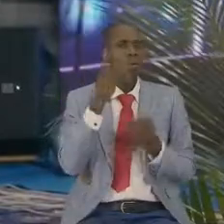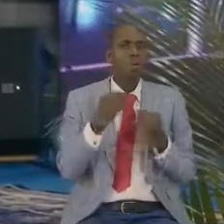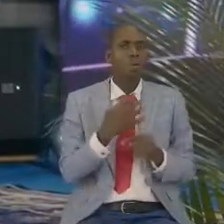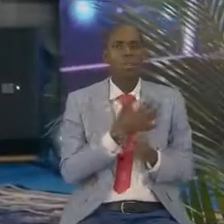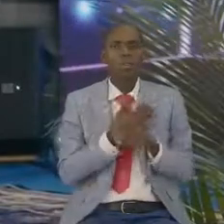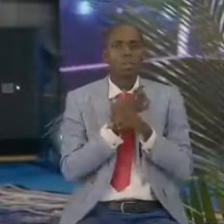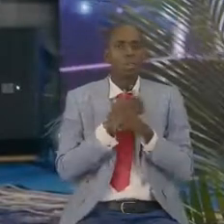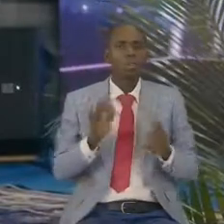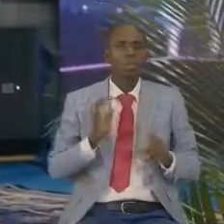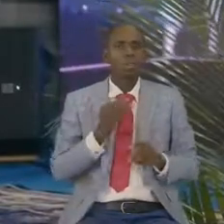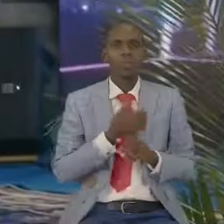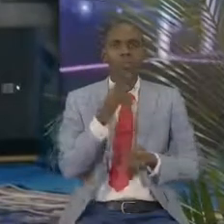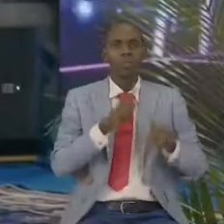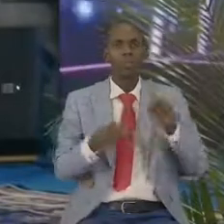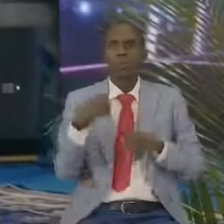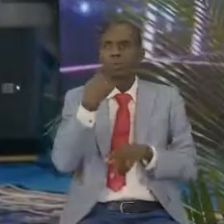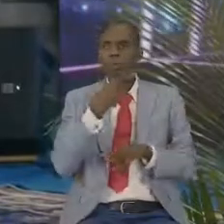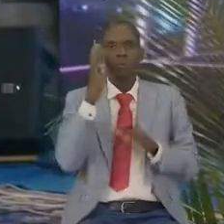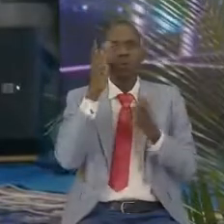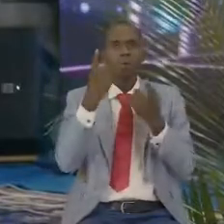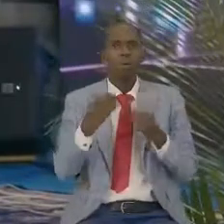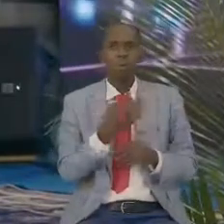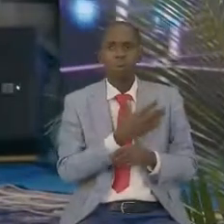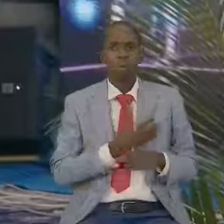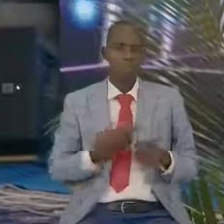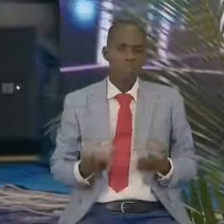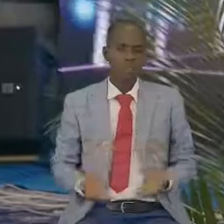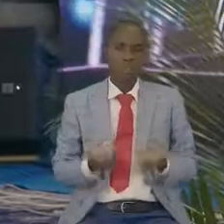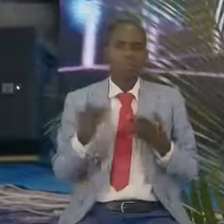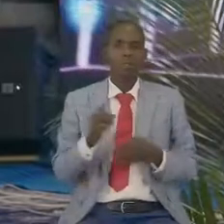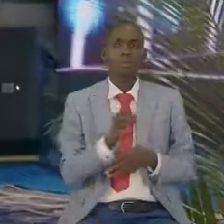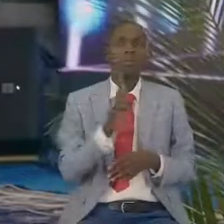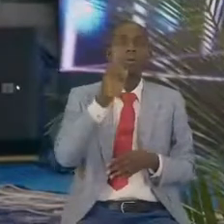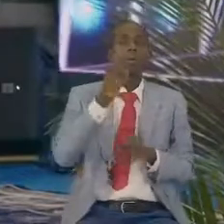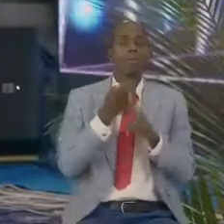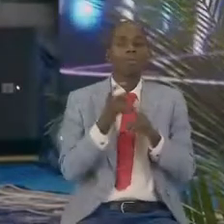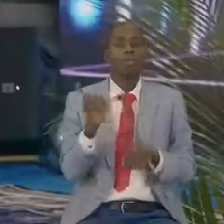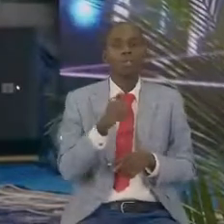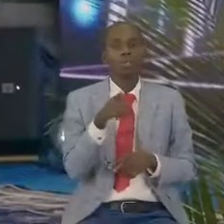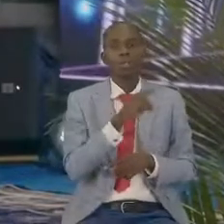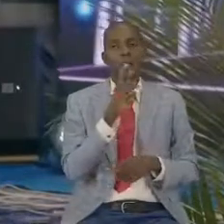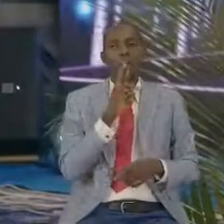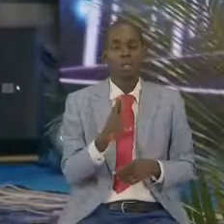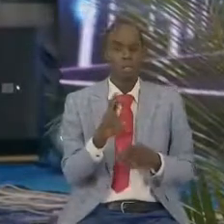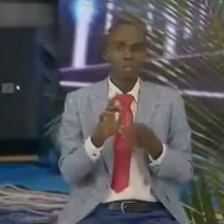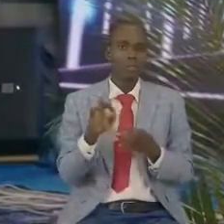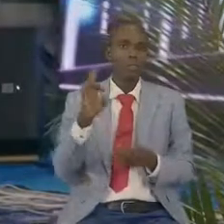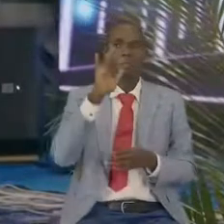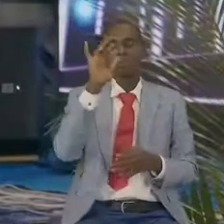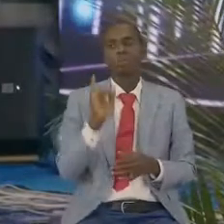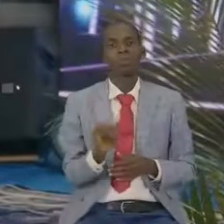venir délivrer nos membres, qui viendra pour les élever de là où ils sont,